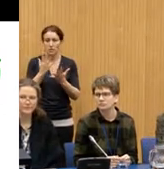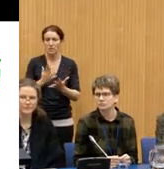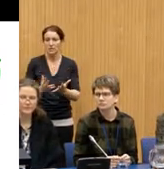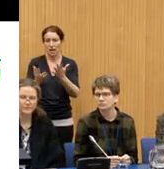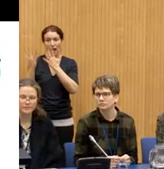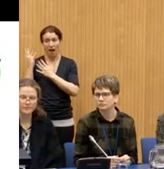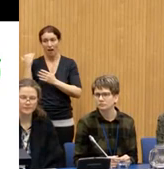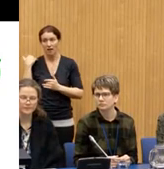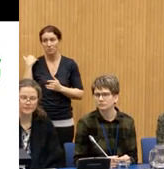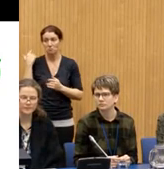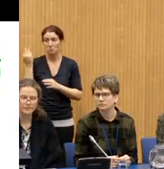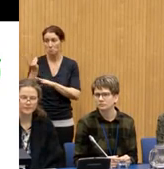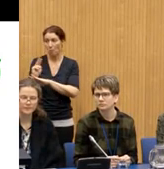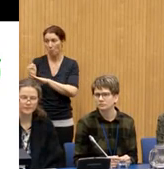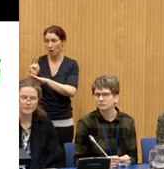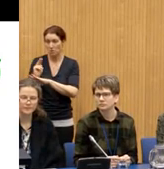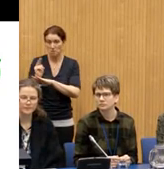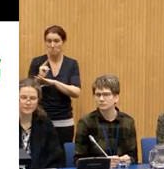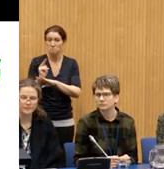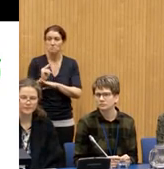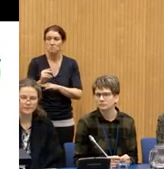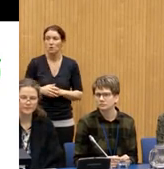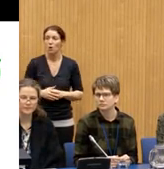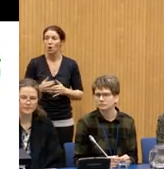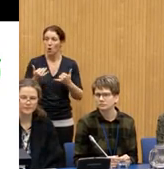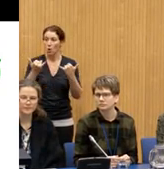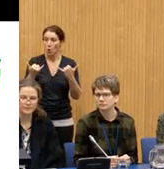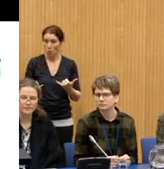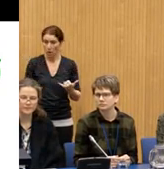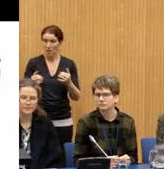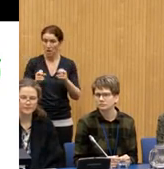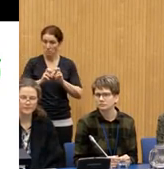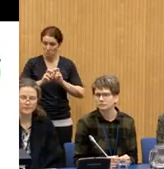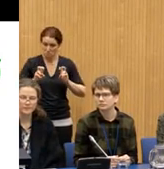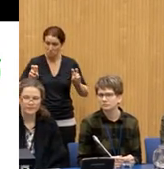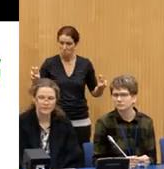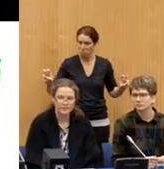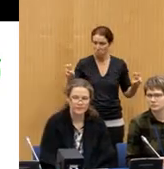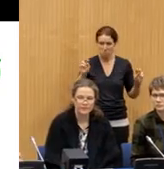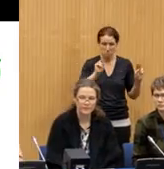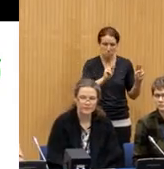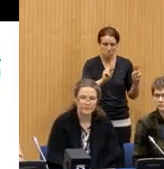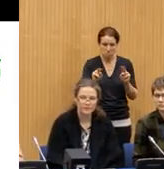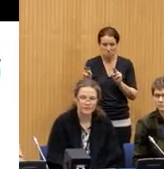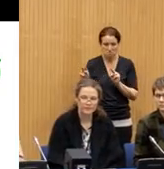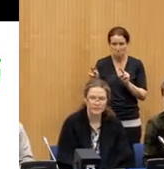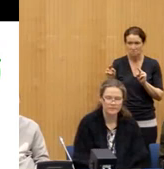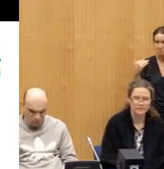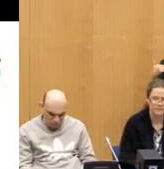hat. Aber in dieser Sitzung heute, ich habe bemerkt, dass dieser Projekt